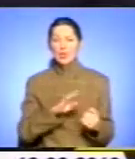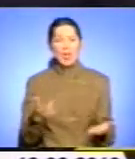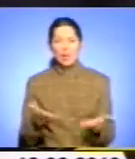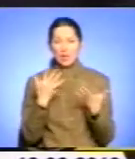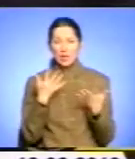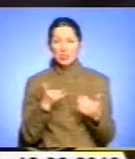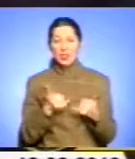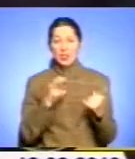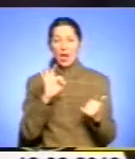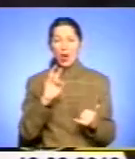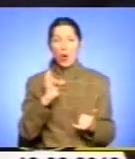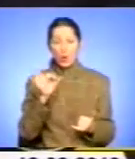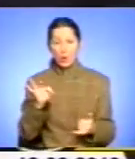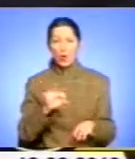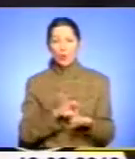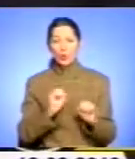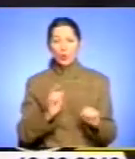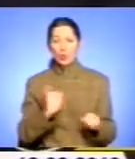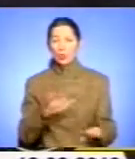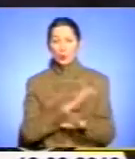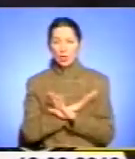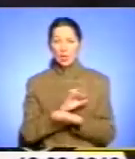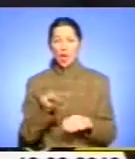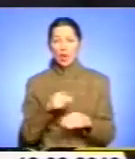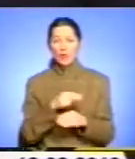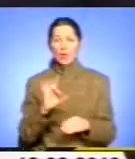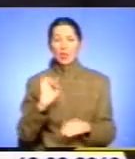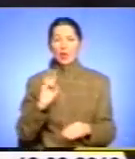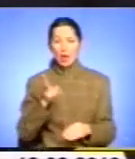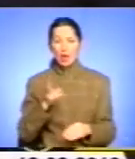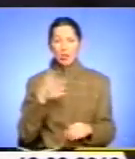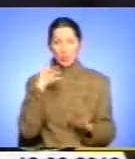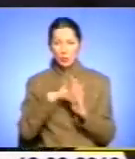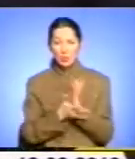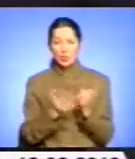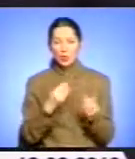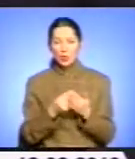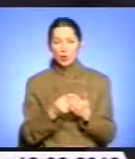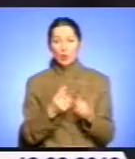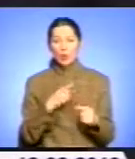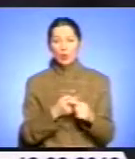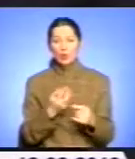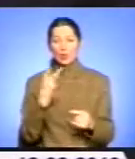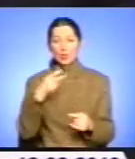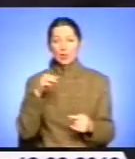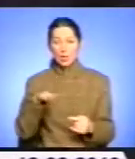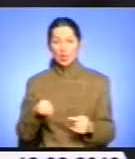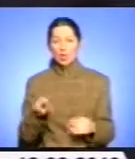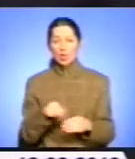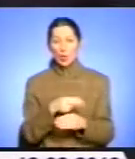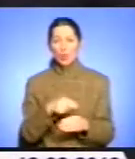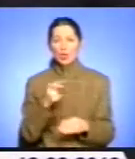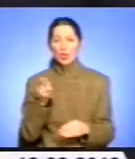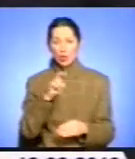для онкобільного може бути смертельним. Лечение рака, я думаю, все представляют, сколько стоит. Взять еще 20 тысяч на лечение гепатита, откуда?